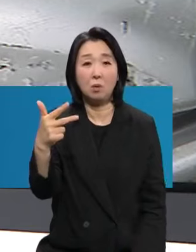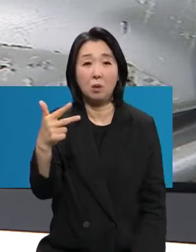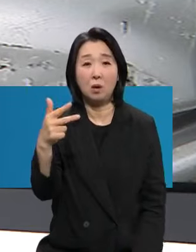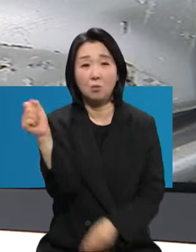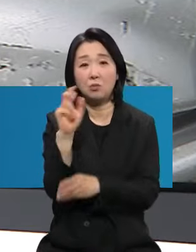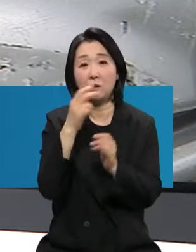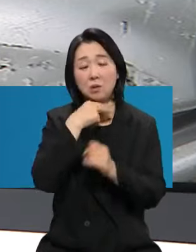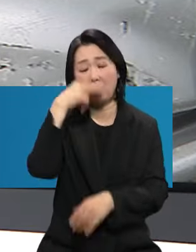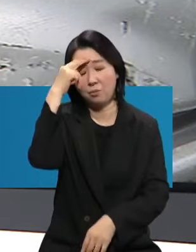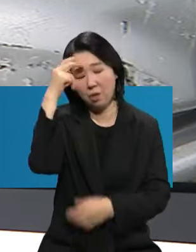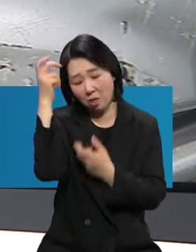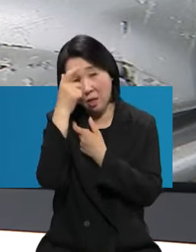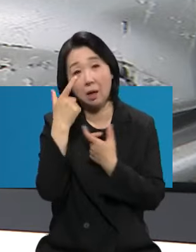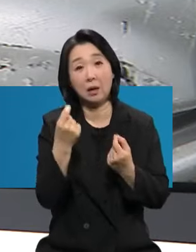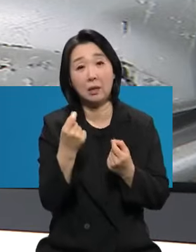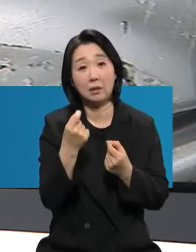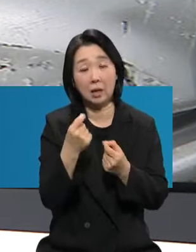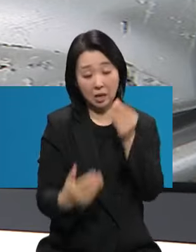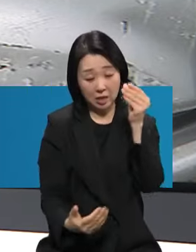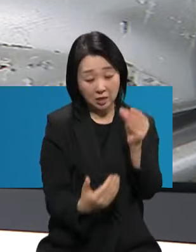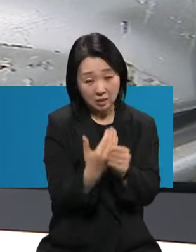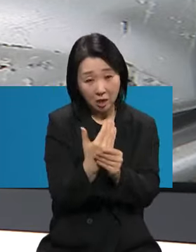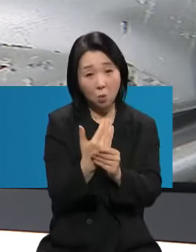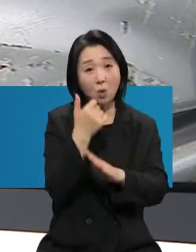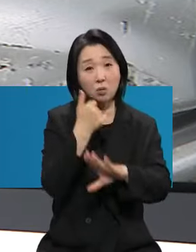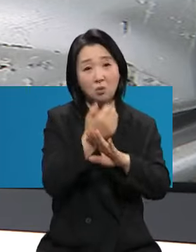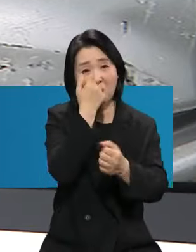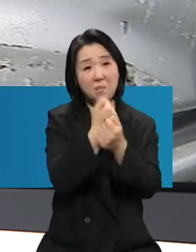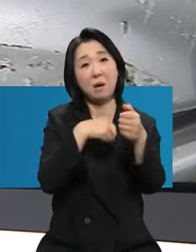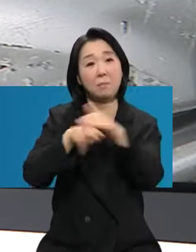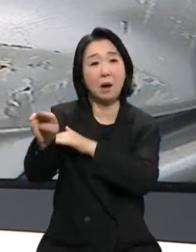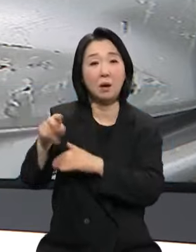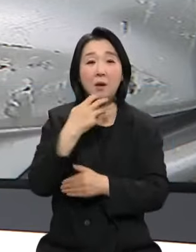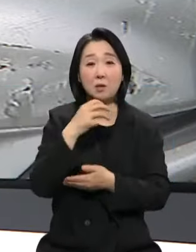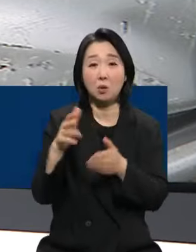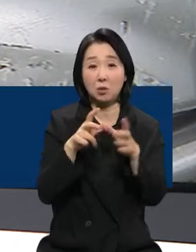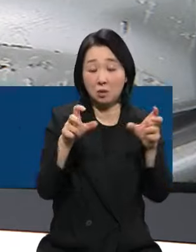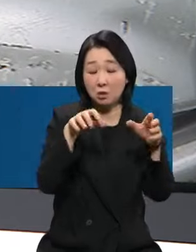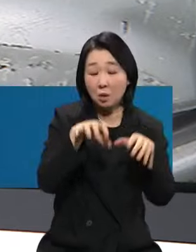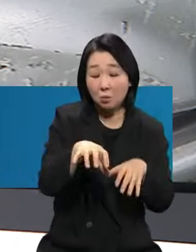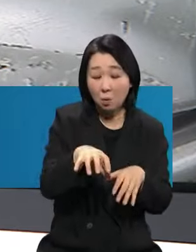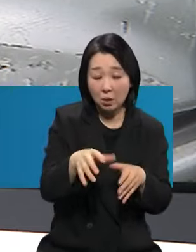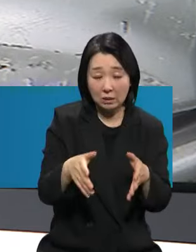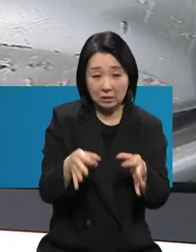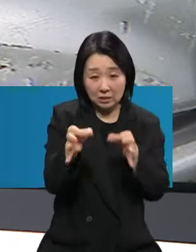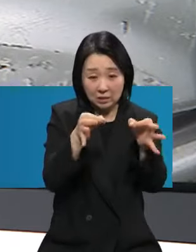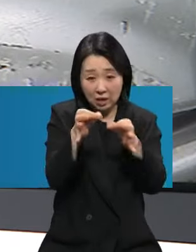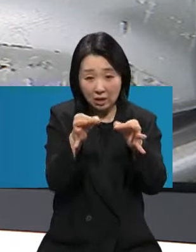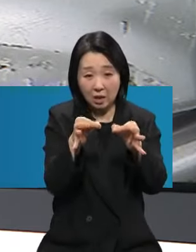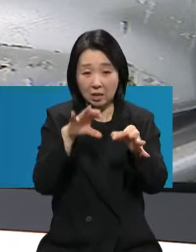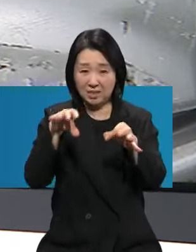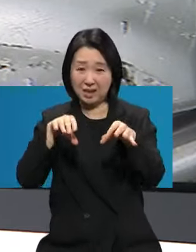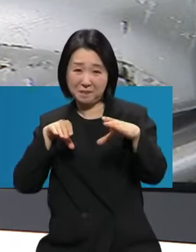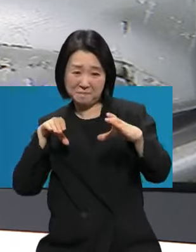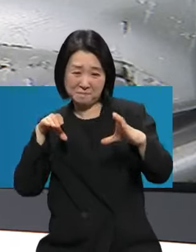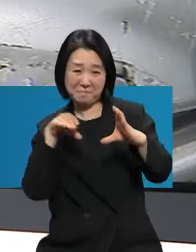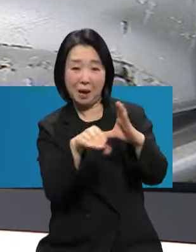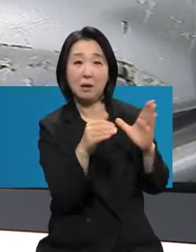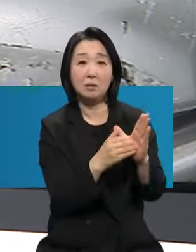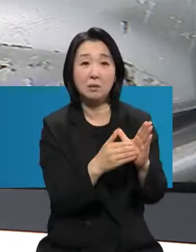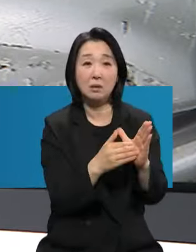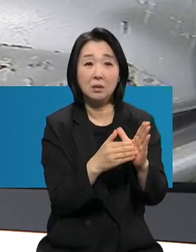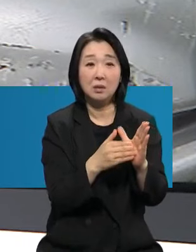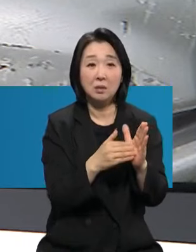취한 것 같았는데 사고를 저지르곤 달아났습니다 경기도 성남에선 빈 상가로 차량이 난입했고 경주의